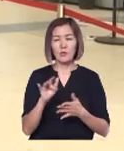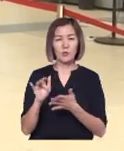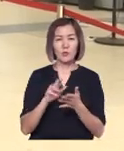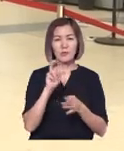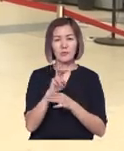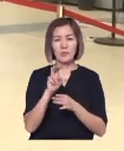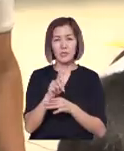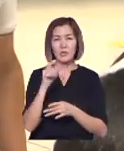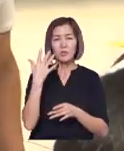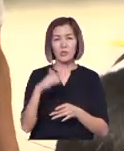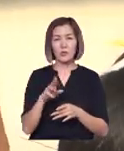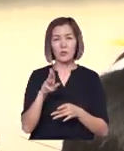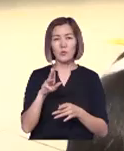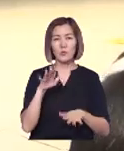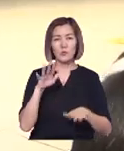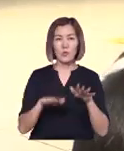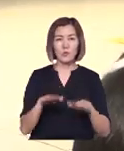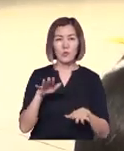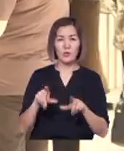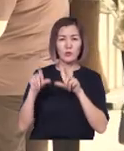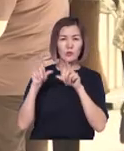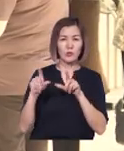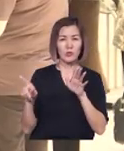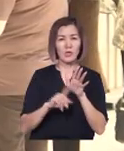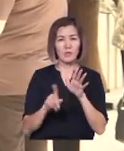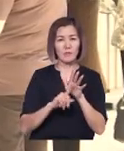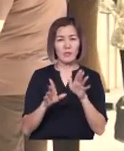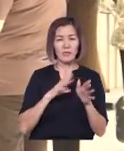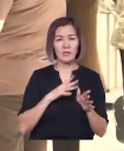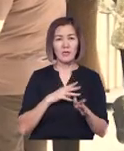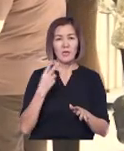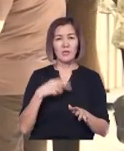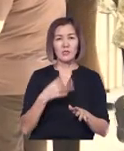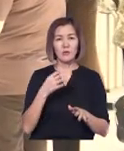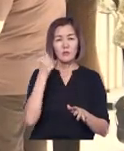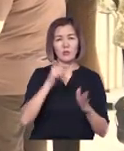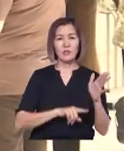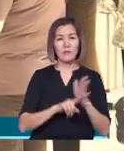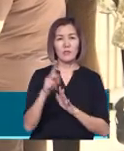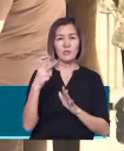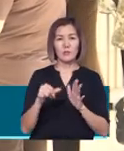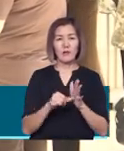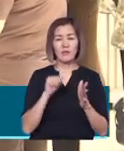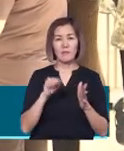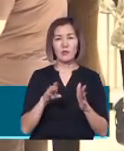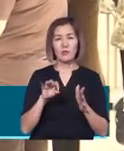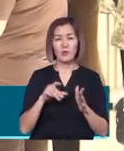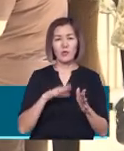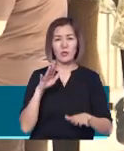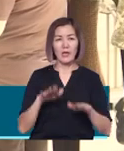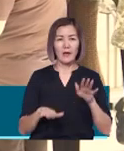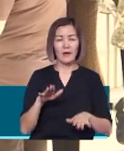келеді. 150 тонна жүк тасымалданады. 24 жылдың басынан осы уақытқа дейін 26 мың тоннаға дейін